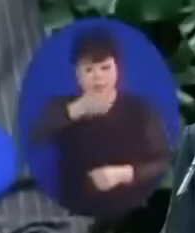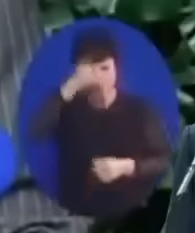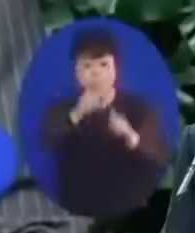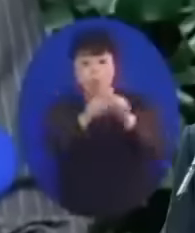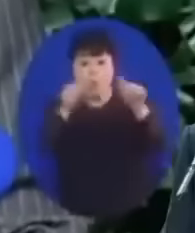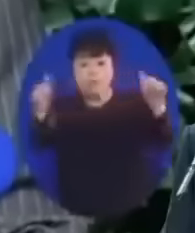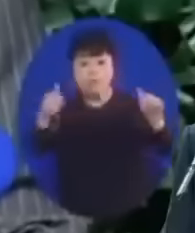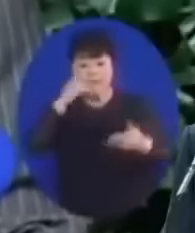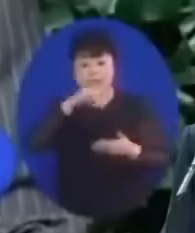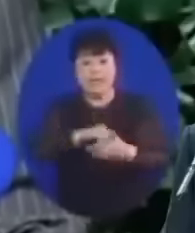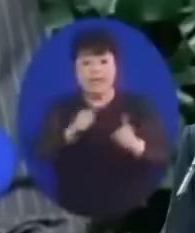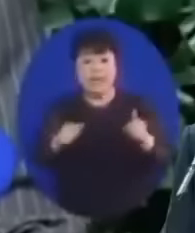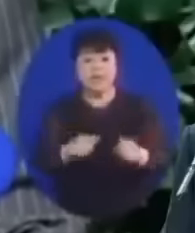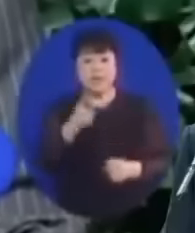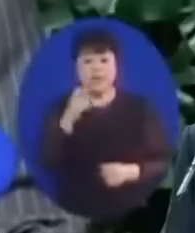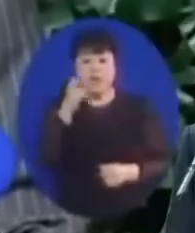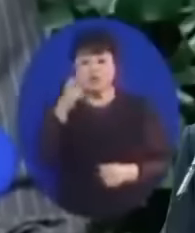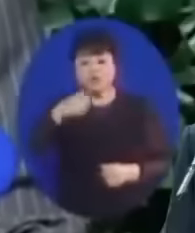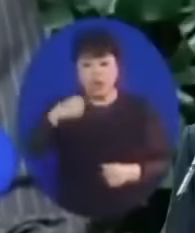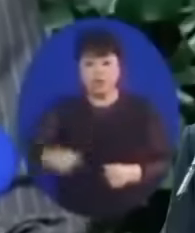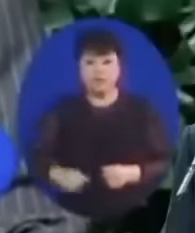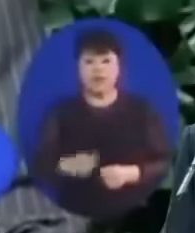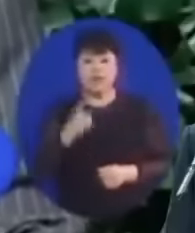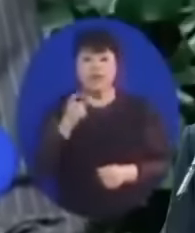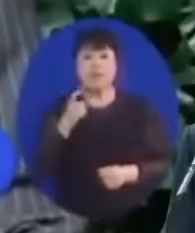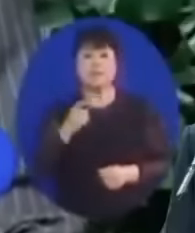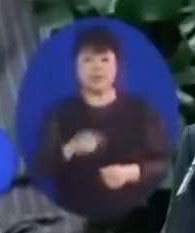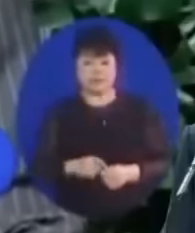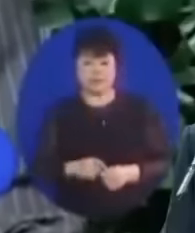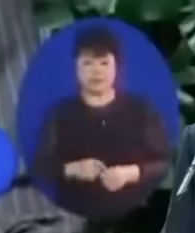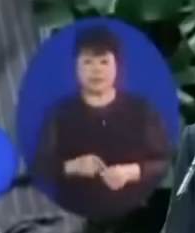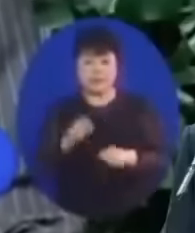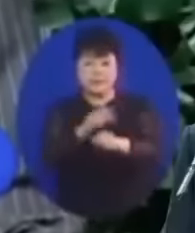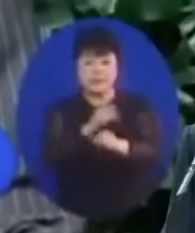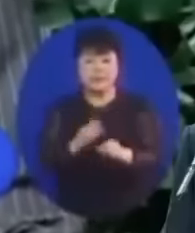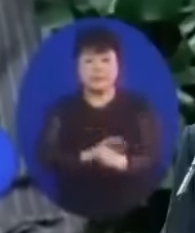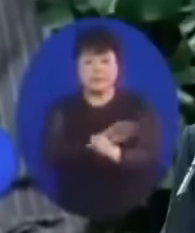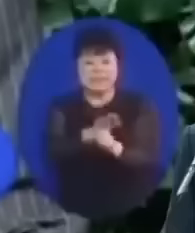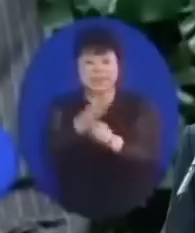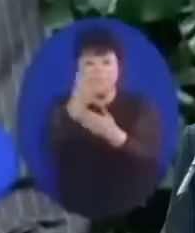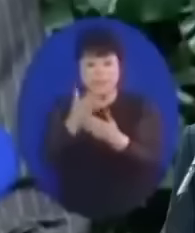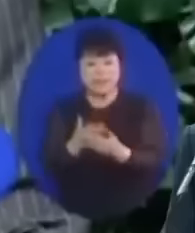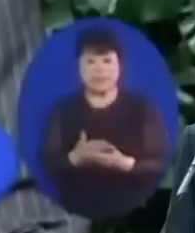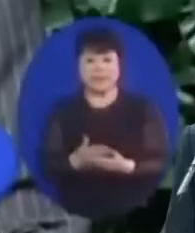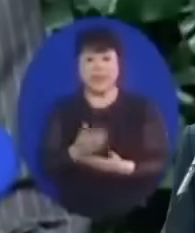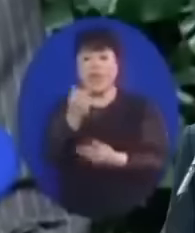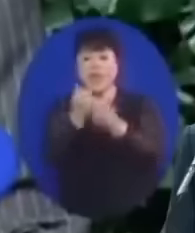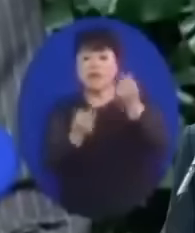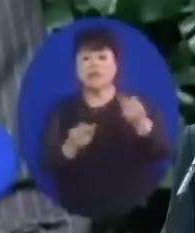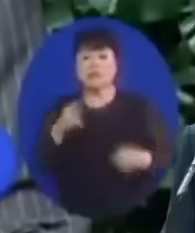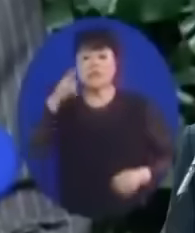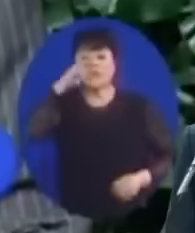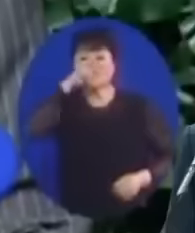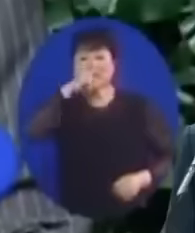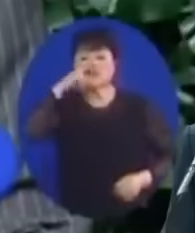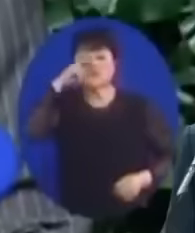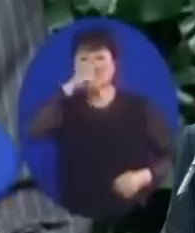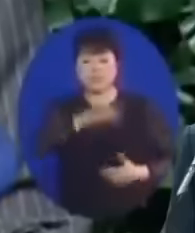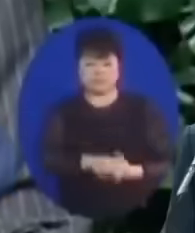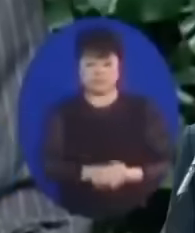요셉은 야곱의 열두 아들 중에 열한째 아들로 특별히 야곱의 사랑을 받았는데 형제들이 시기 질투를